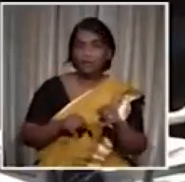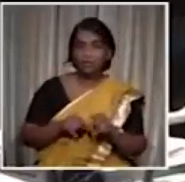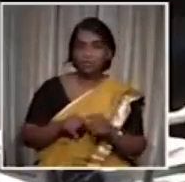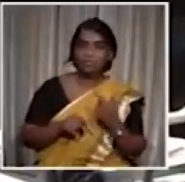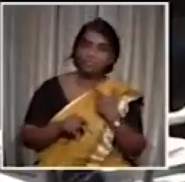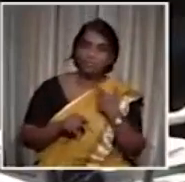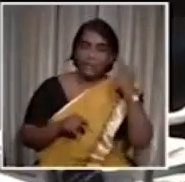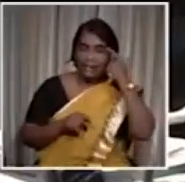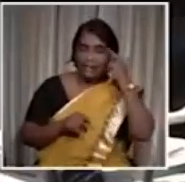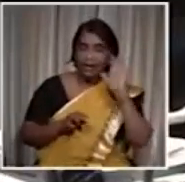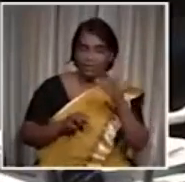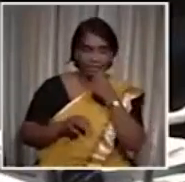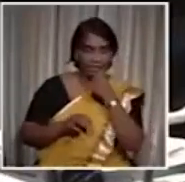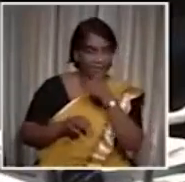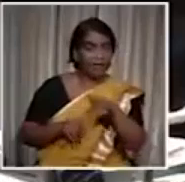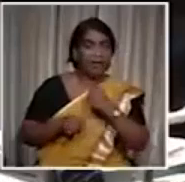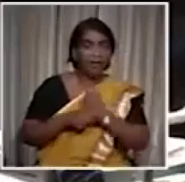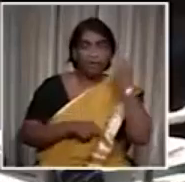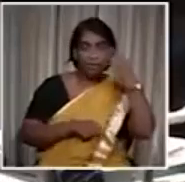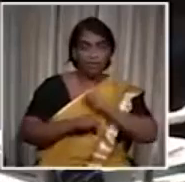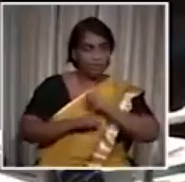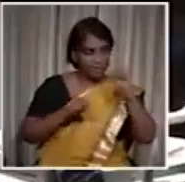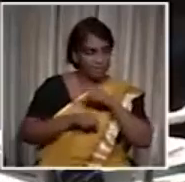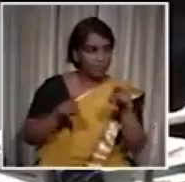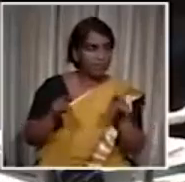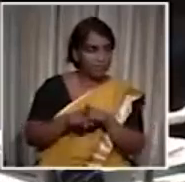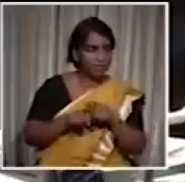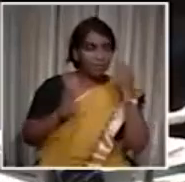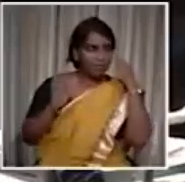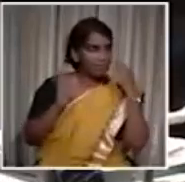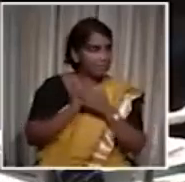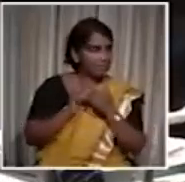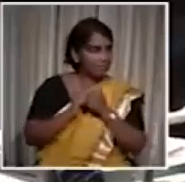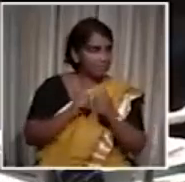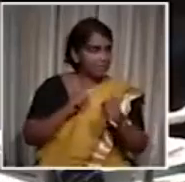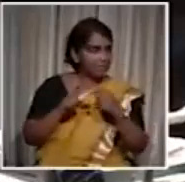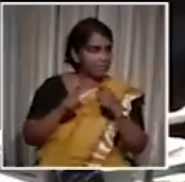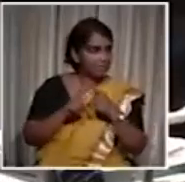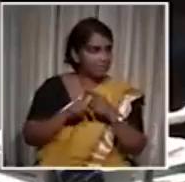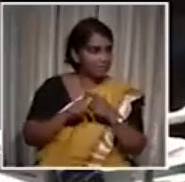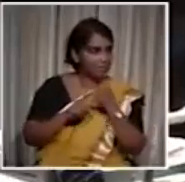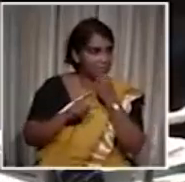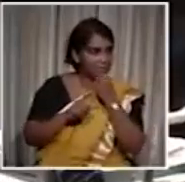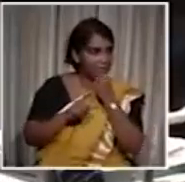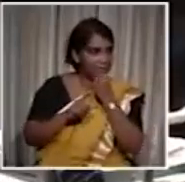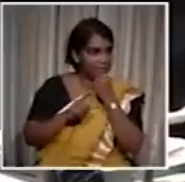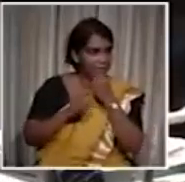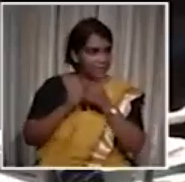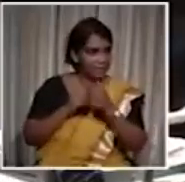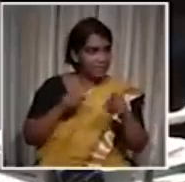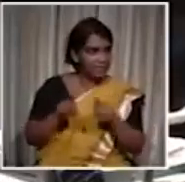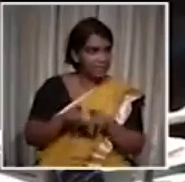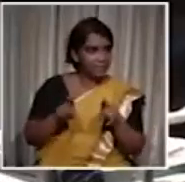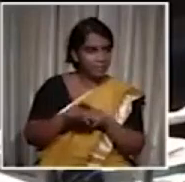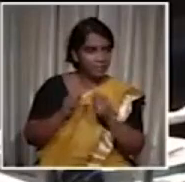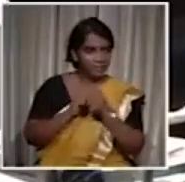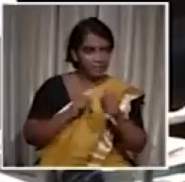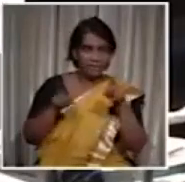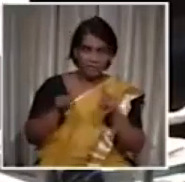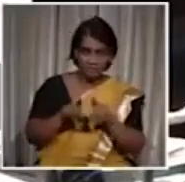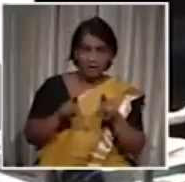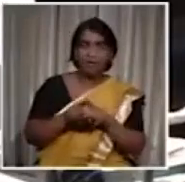no, ini sah me goal face aragala karuan, pilih bandar etikal ada hidup ini mati bino, kahat ada, ogolang ke kandang orang.